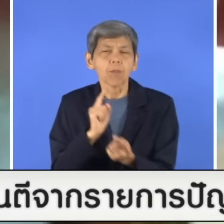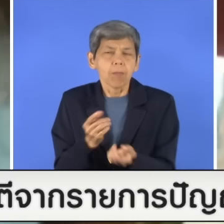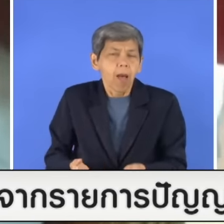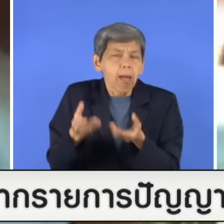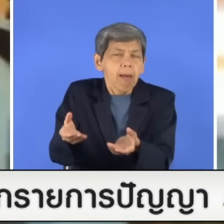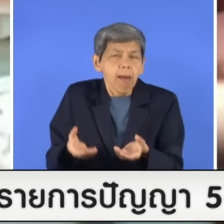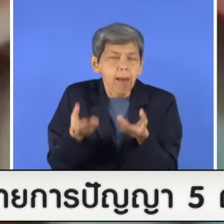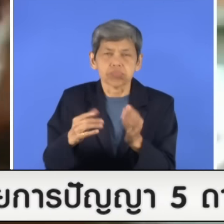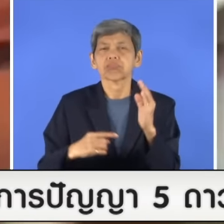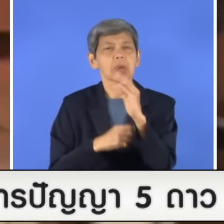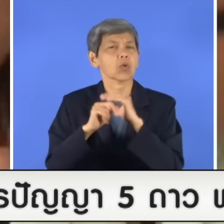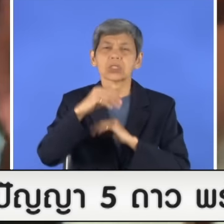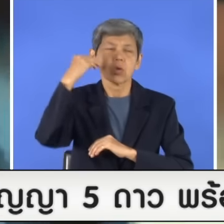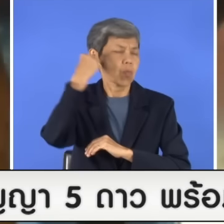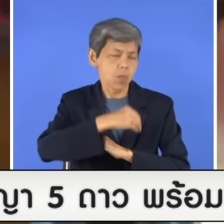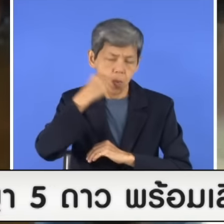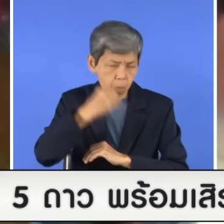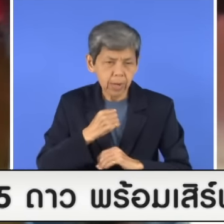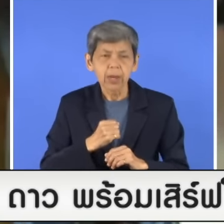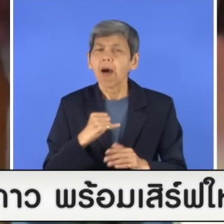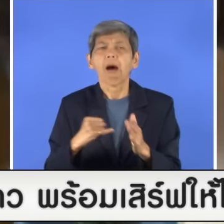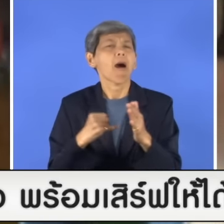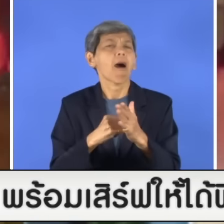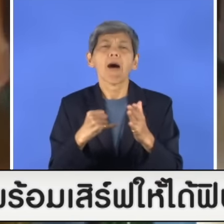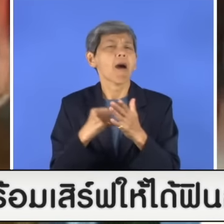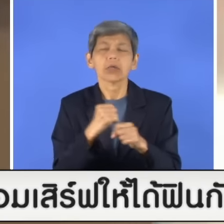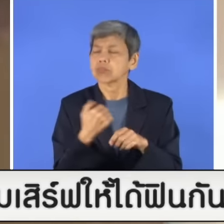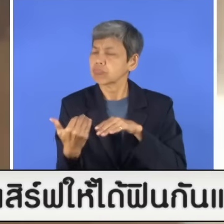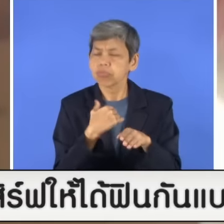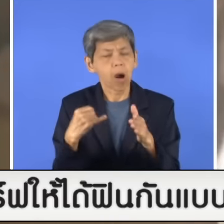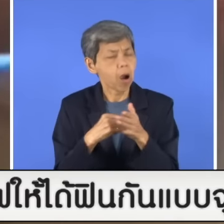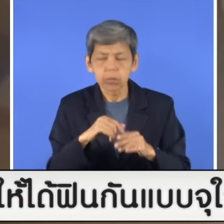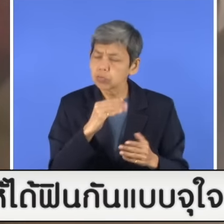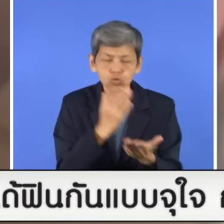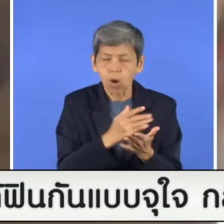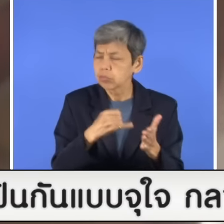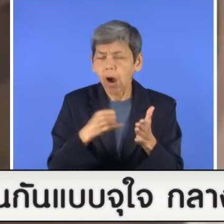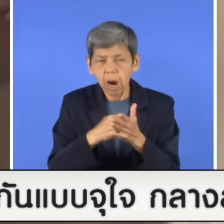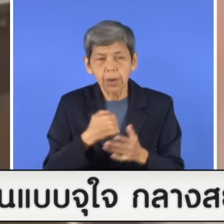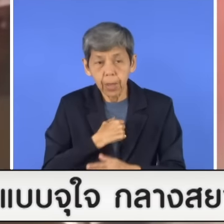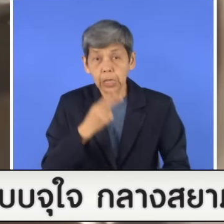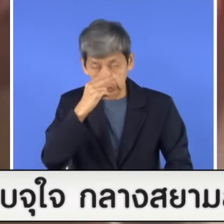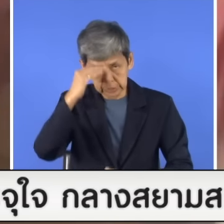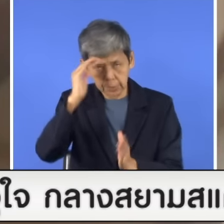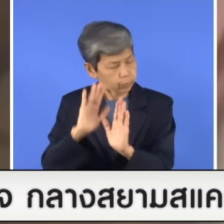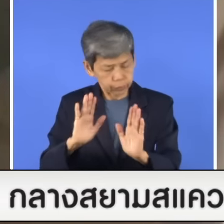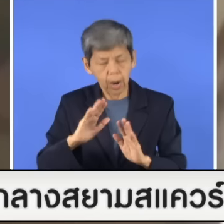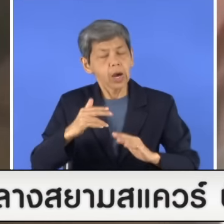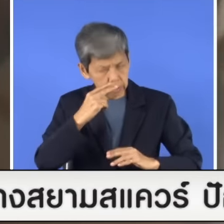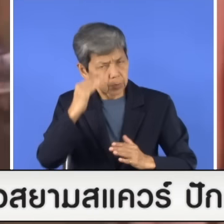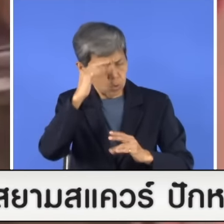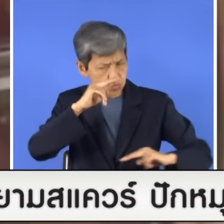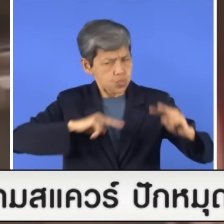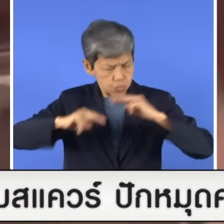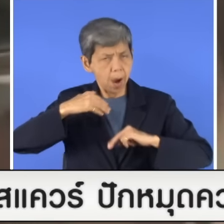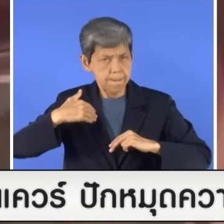กันที่จังหวัดนครศรีธรรมราชมันนัดสะดวกการคมนาคมเนี่ยมันง่ายว่าอย่างนั้นแต่ก็ทั้งหมดเนี่ยตำรวจบอกว่าไม่มีปัญหาอะไร